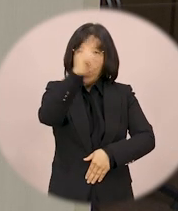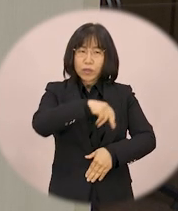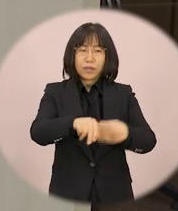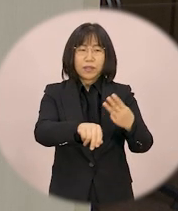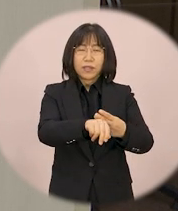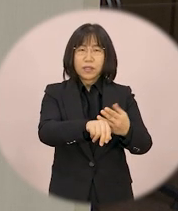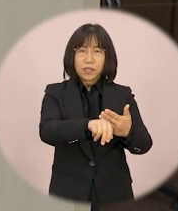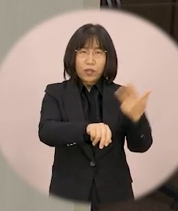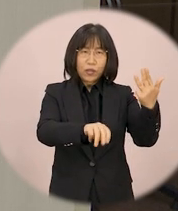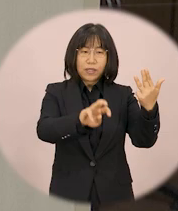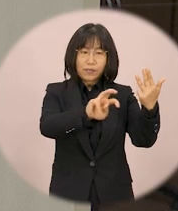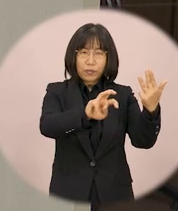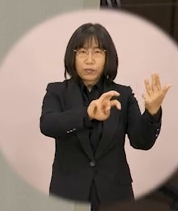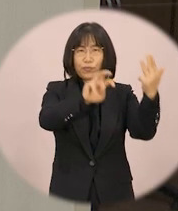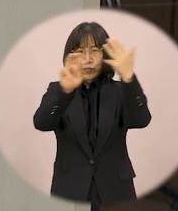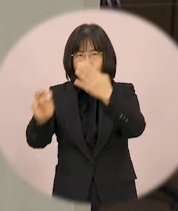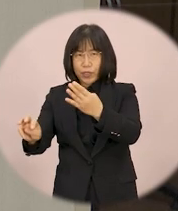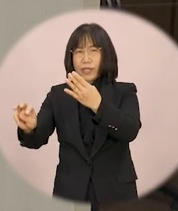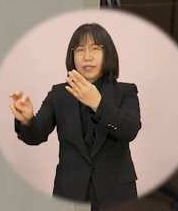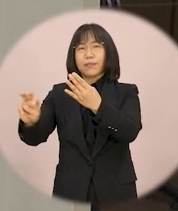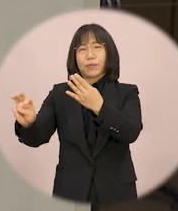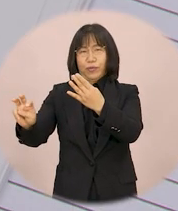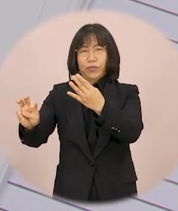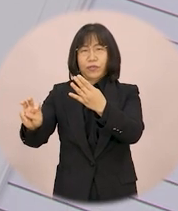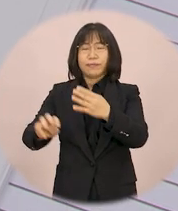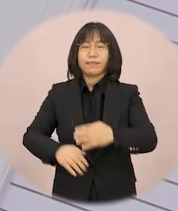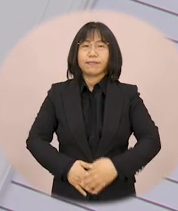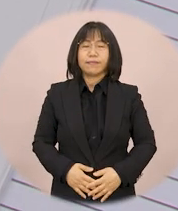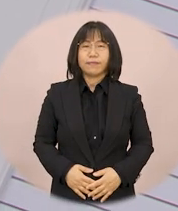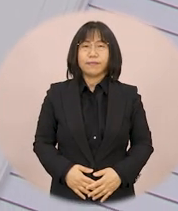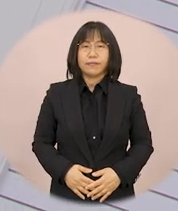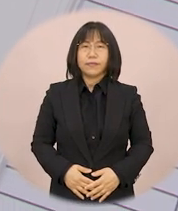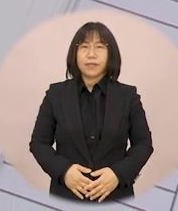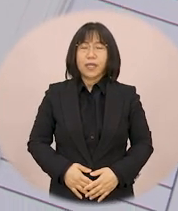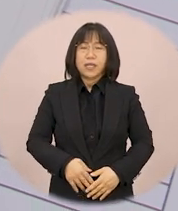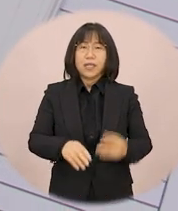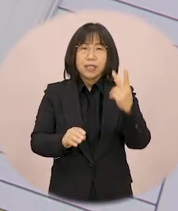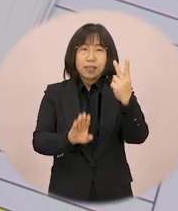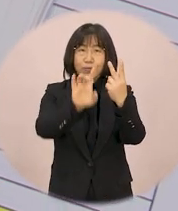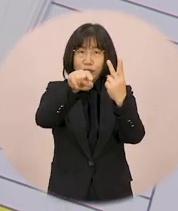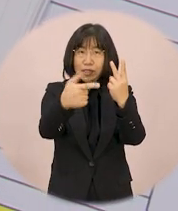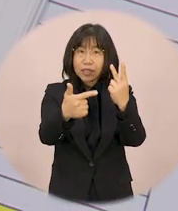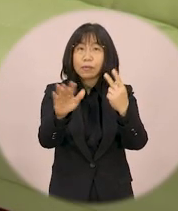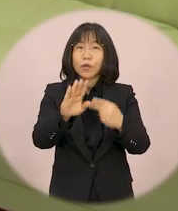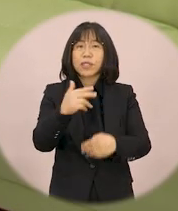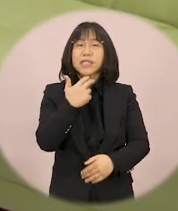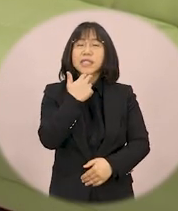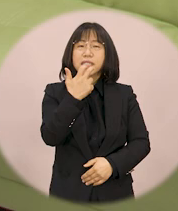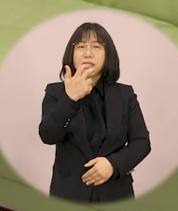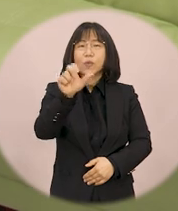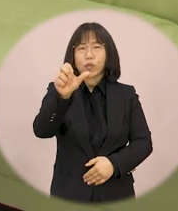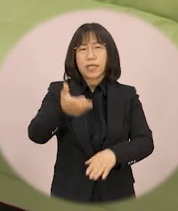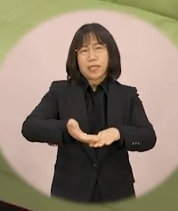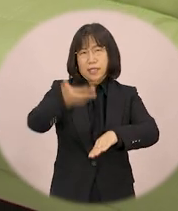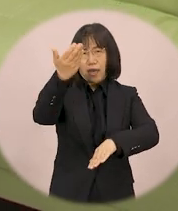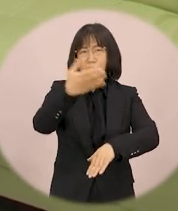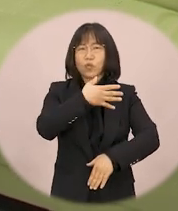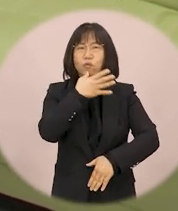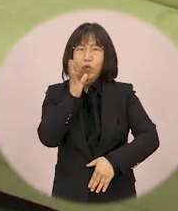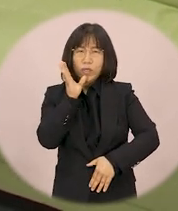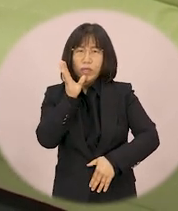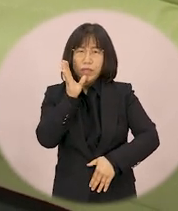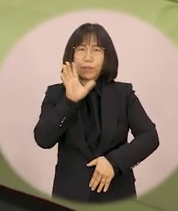오후 4시 30분까지 운영합니다 2분기 접종은 75세 이상 고령층 일반 어르신이 주요